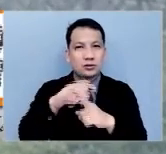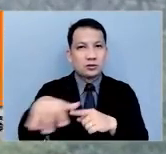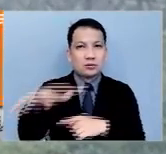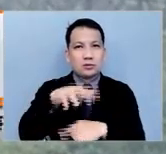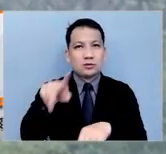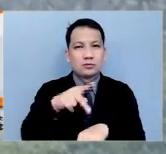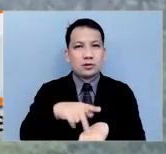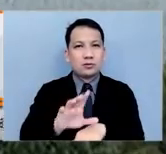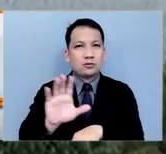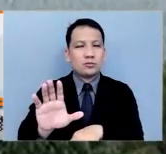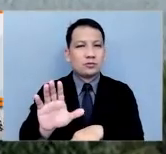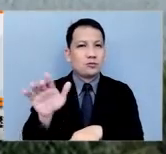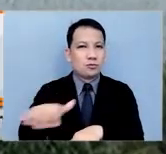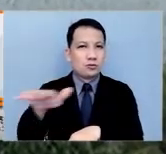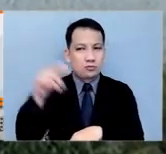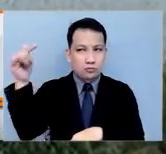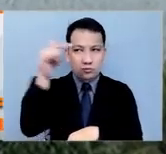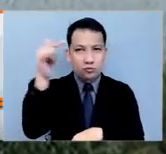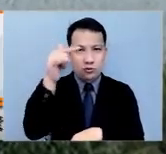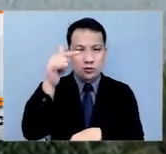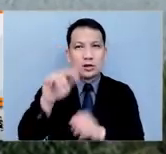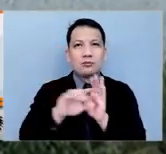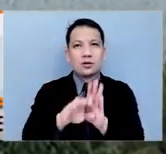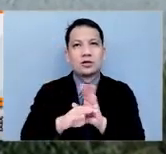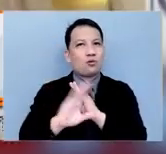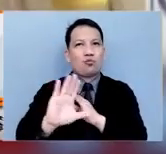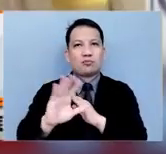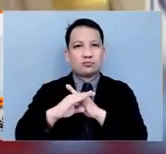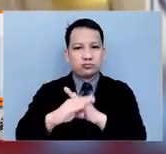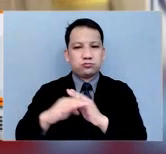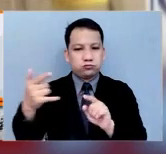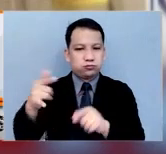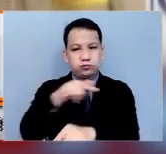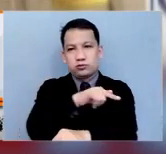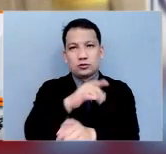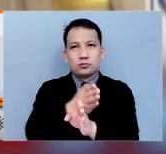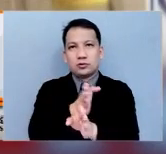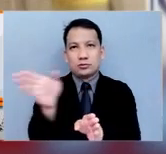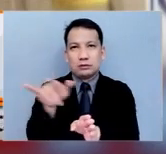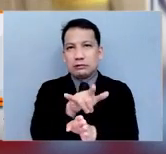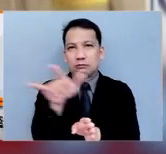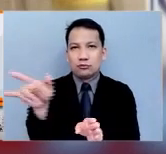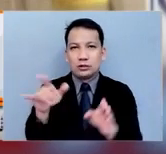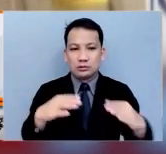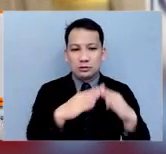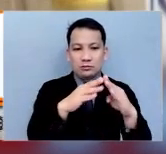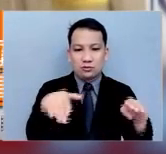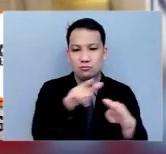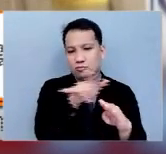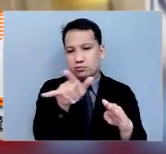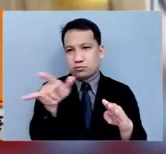Philippines para sa lahat ng aircraft na umiwas muna sa Bulkang Mayon. Pag alert level 2 po, dapat malayo talaga